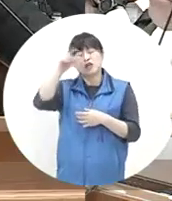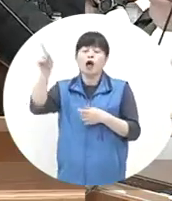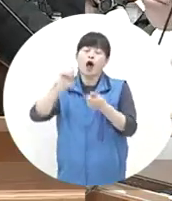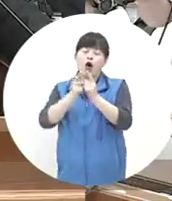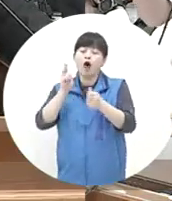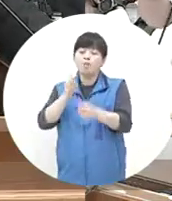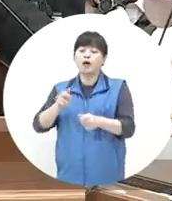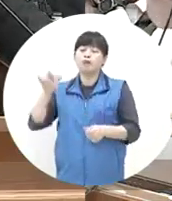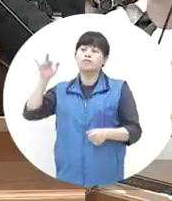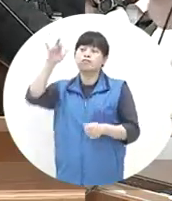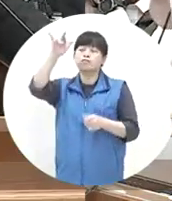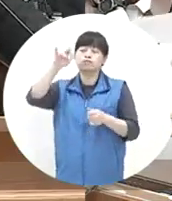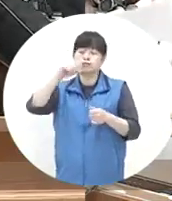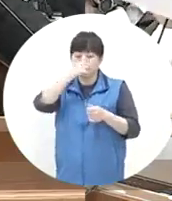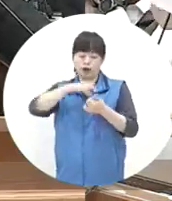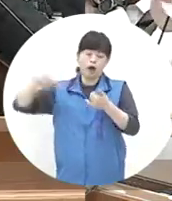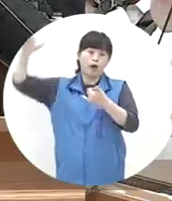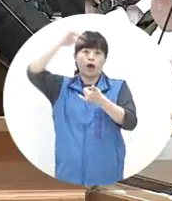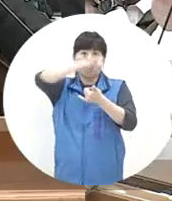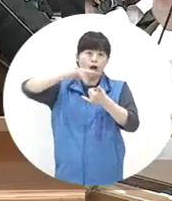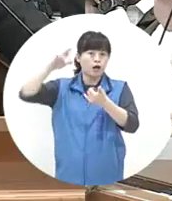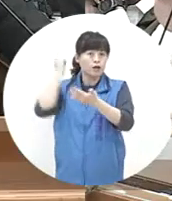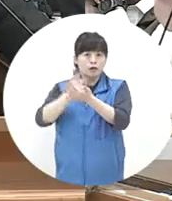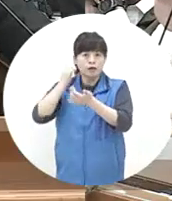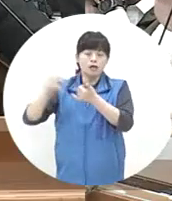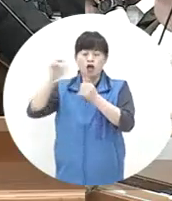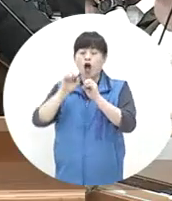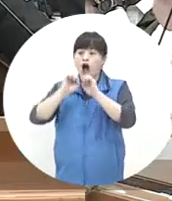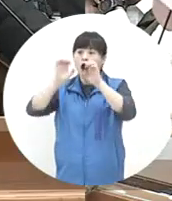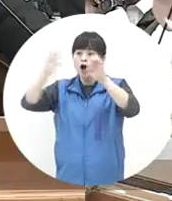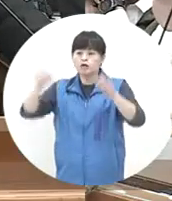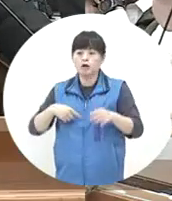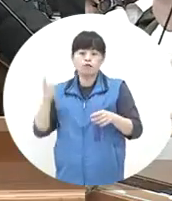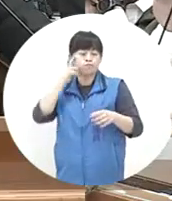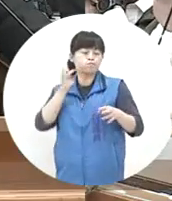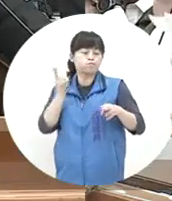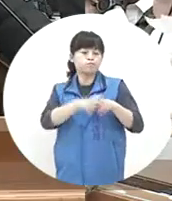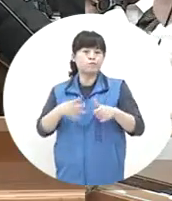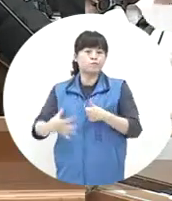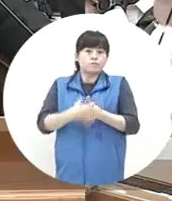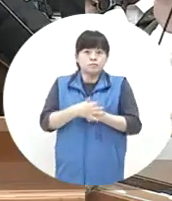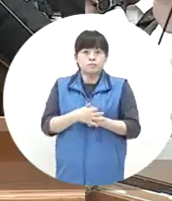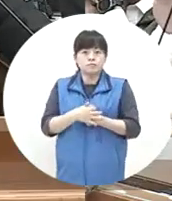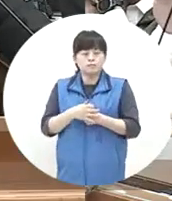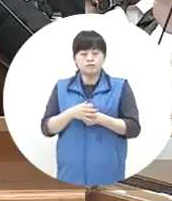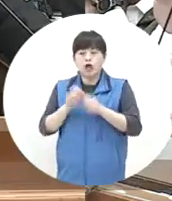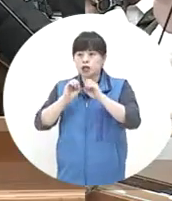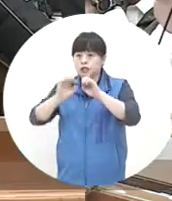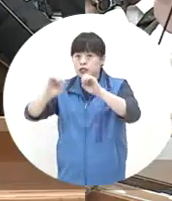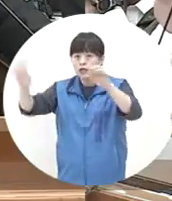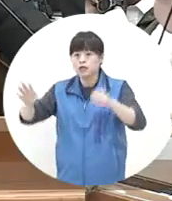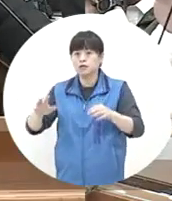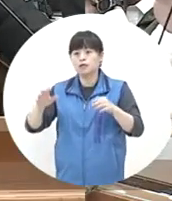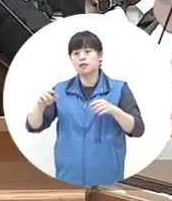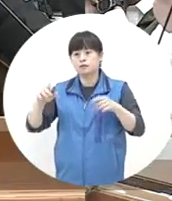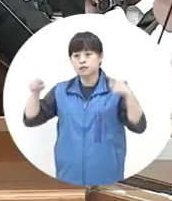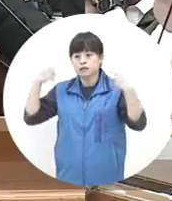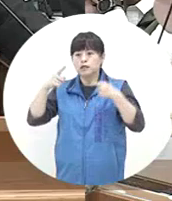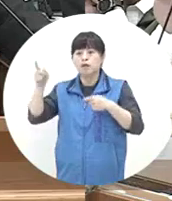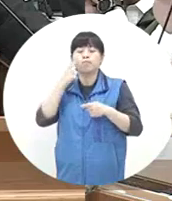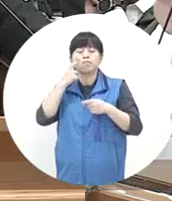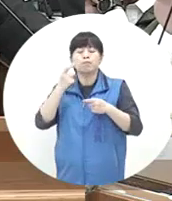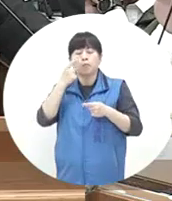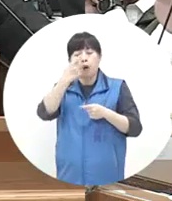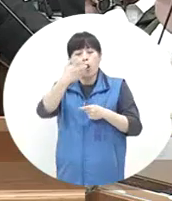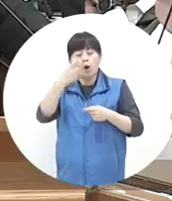台。好、哦，啊，每天在那放话说要封锁我们，都是像这样子一直演习这样子逼迫。 当